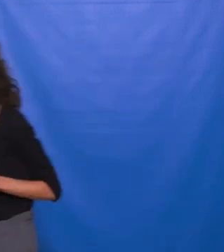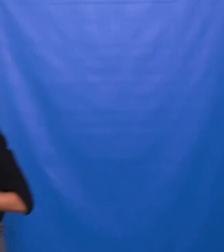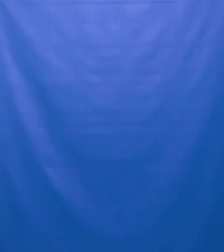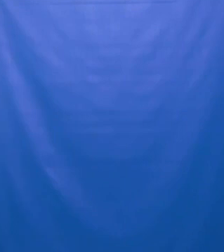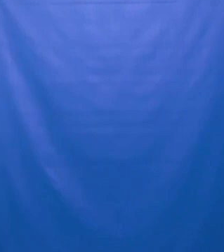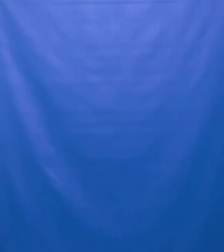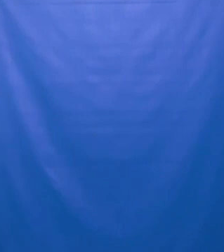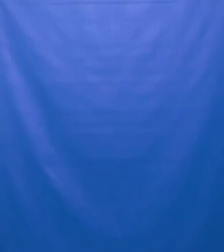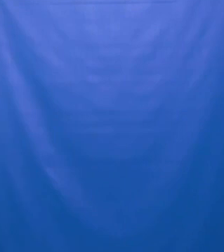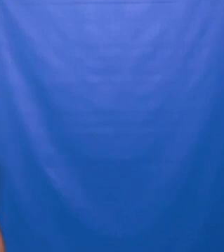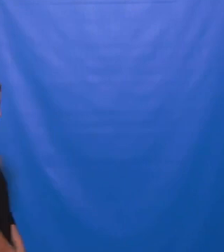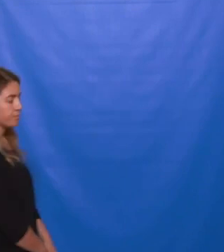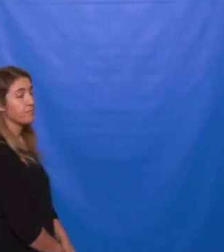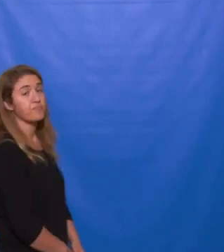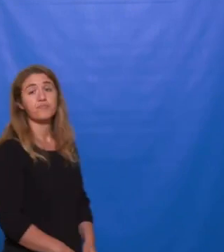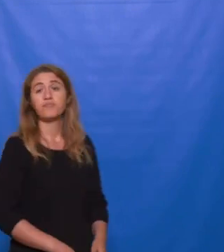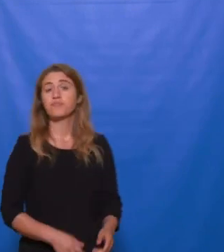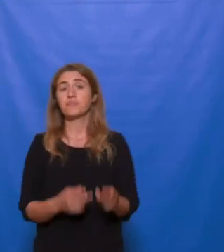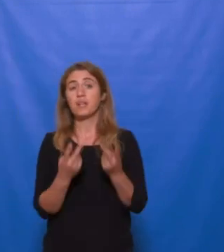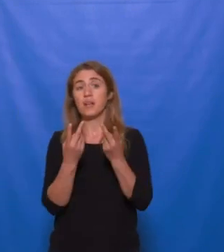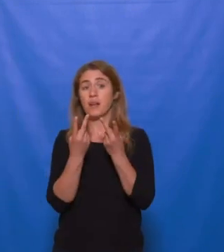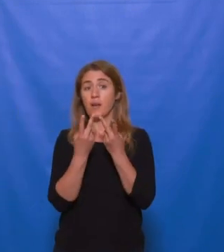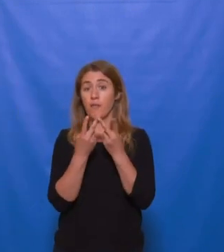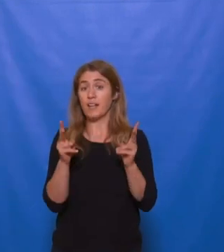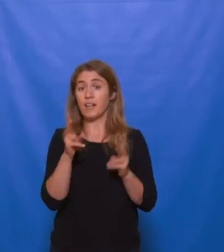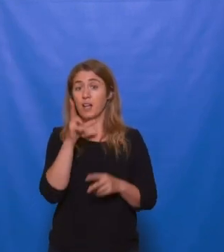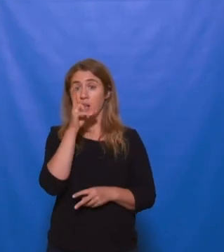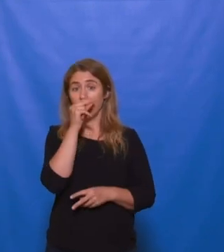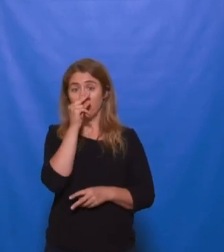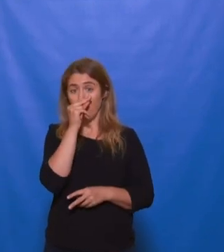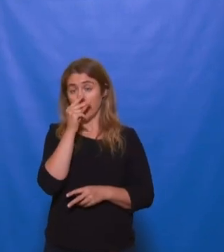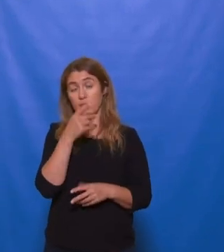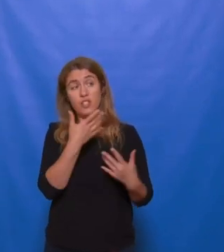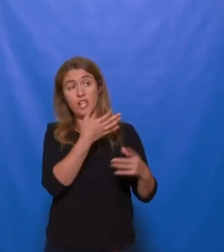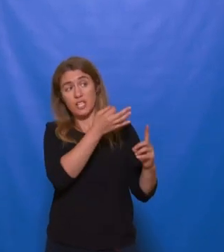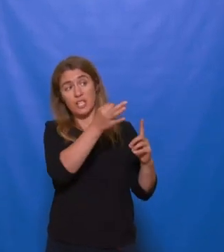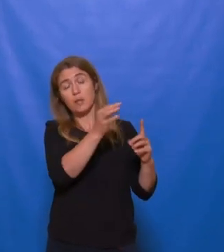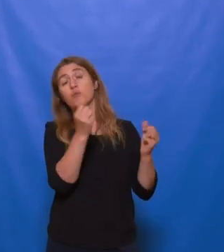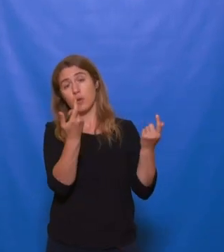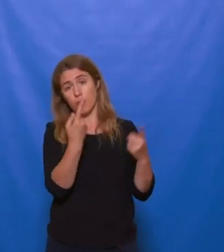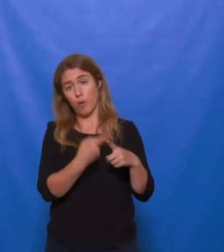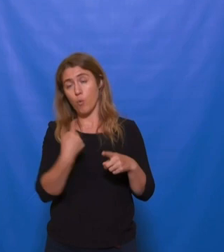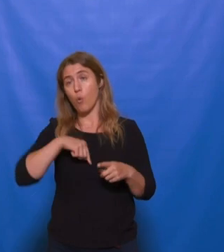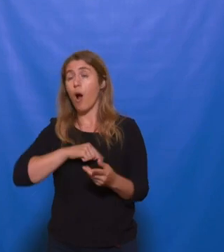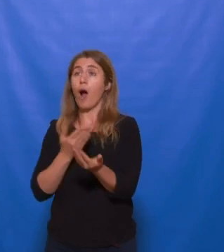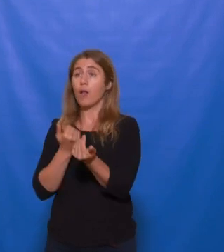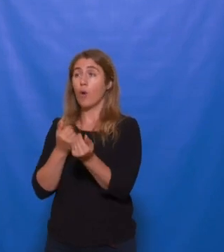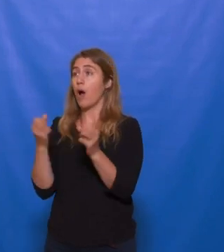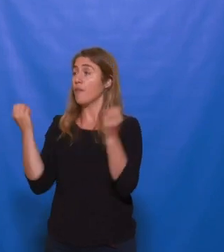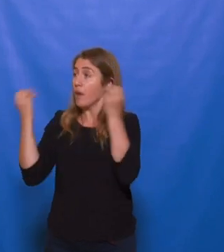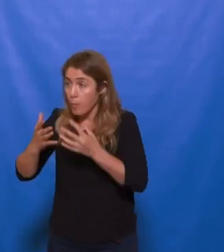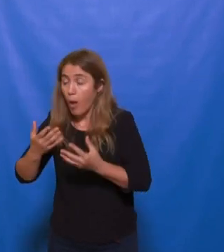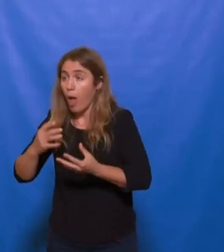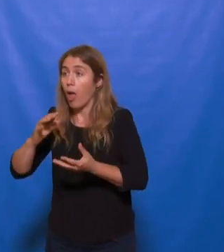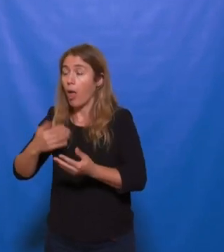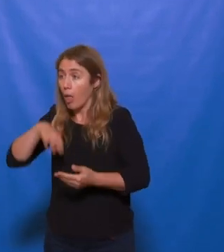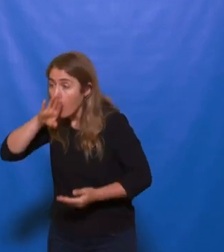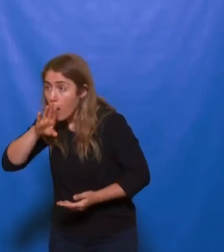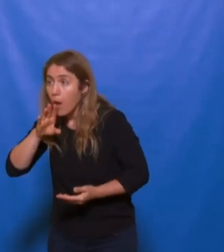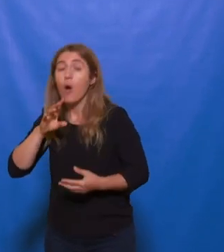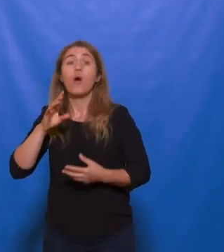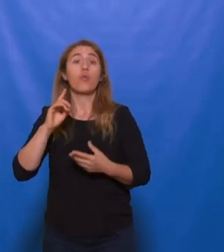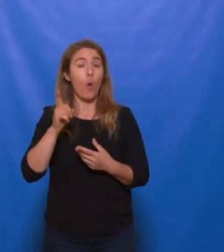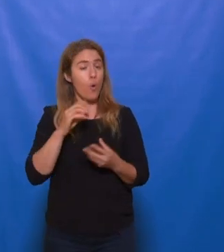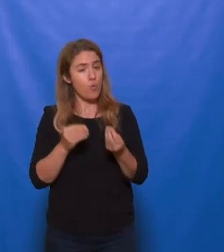plusieurs reprises, on n'a pas attendu ni les événements de ce soir, ni les diagnostics sur la difficulté de se soigner